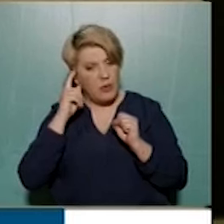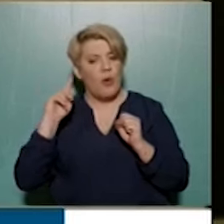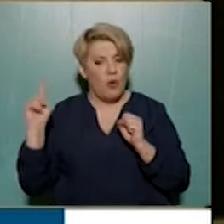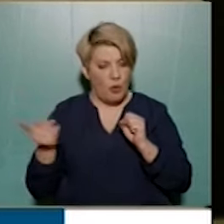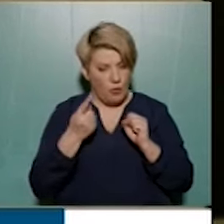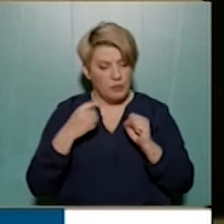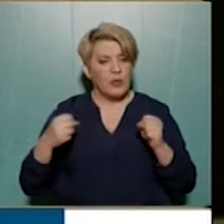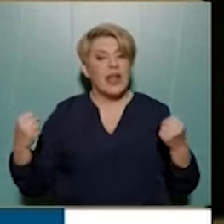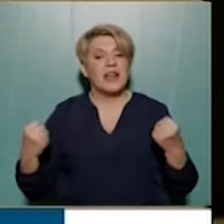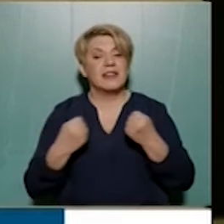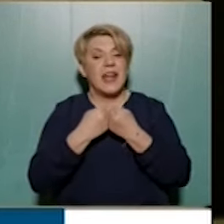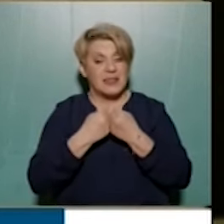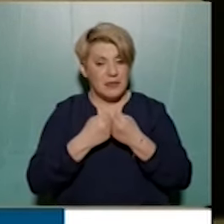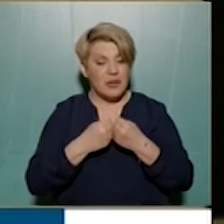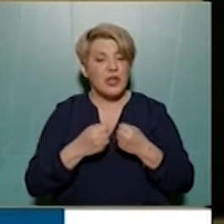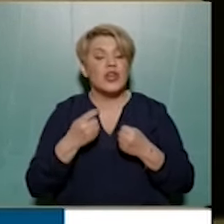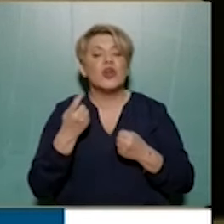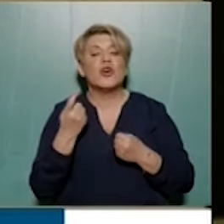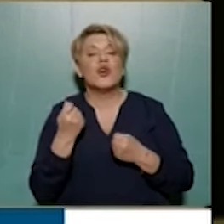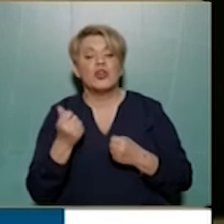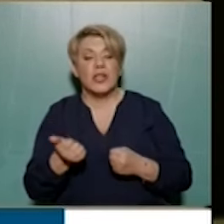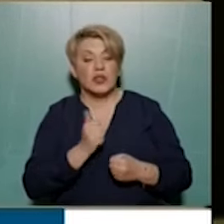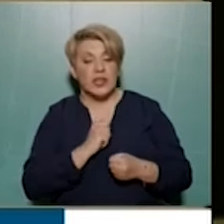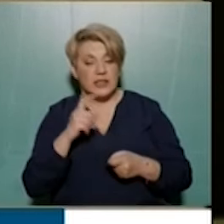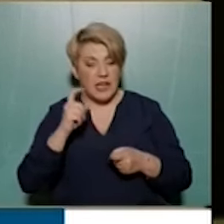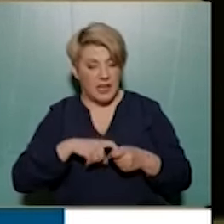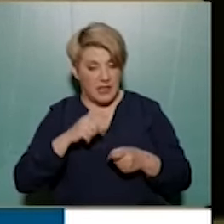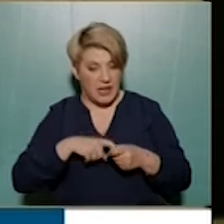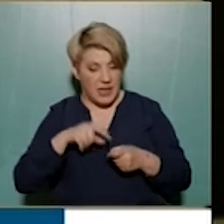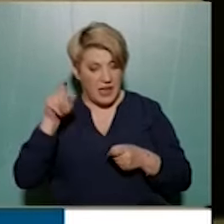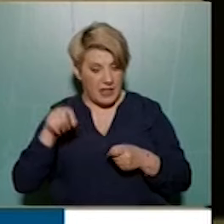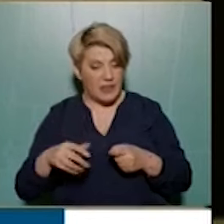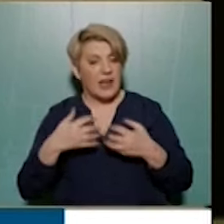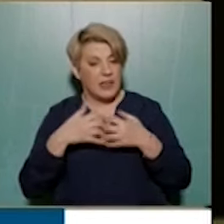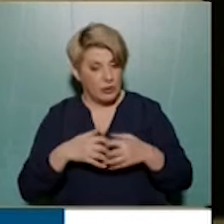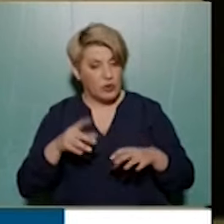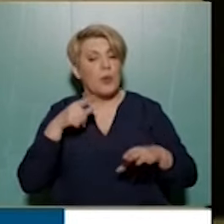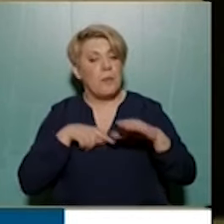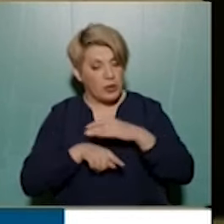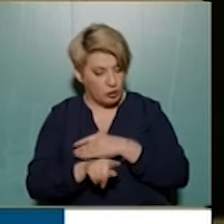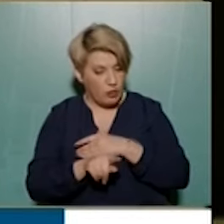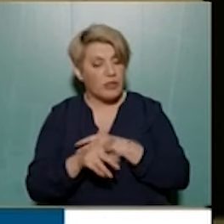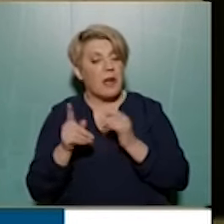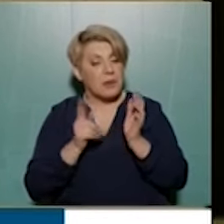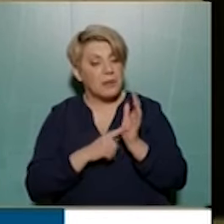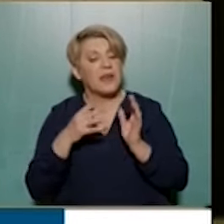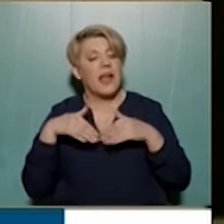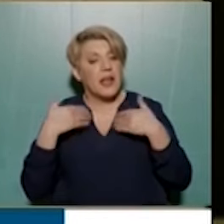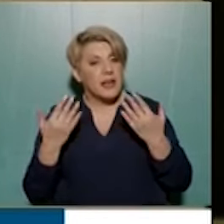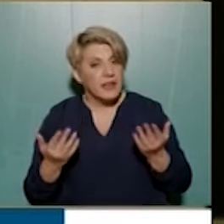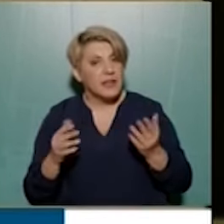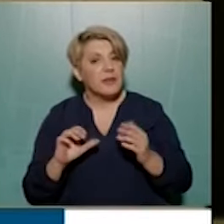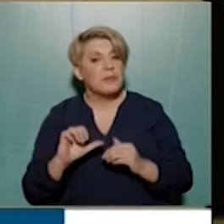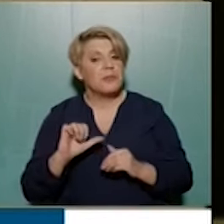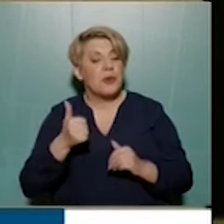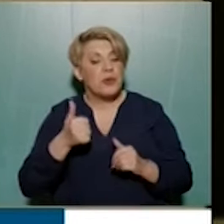νομίζω, από το έγκλημα στα Τέμπη, ότι είναι κόστος για τις ιδιωτικές εταιρείες, που η ιδιωτική εταιρεία θα λειτουργεί και το μετρό, θα πρέπει να είναι στην